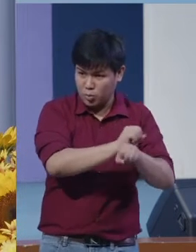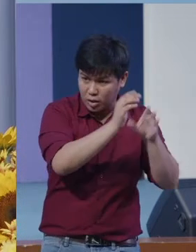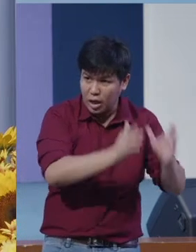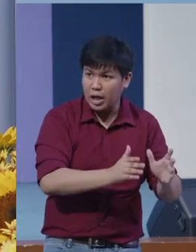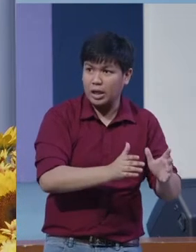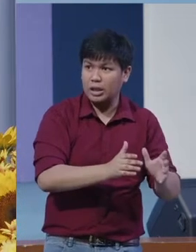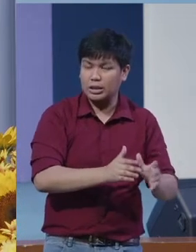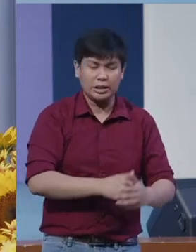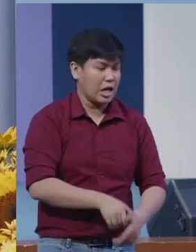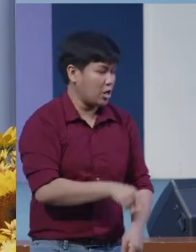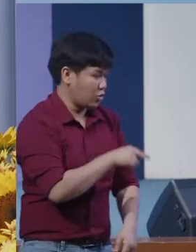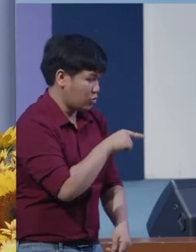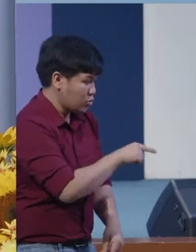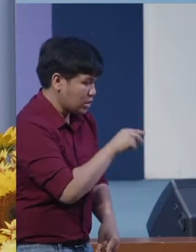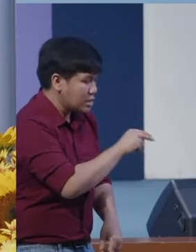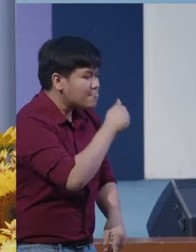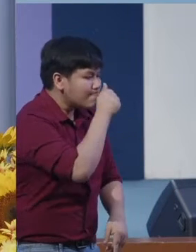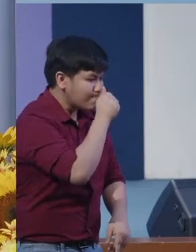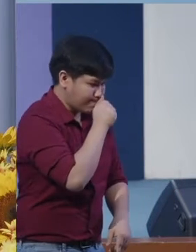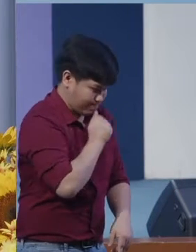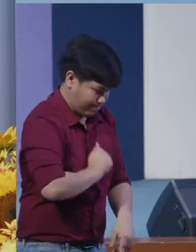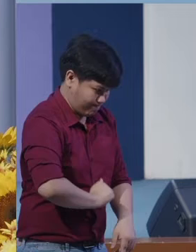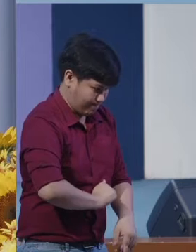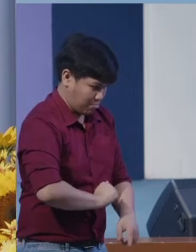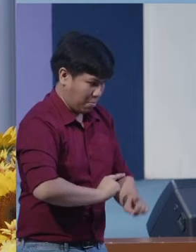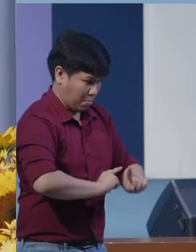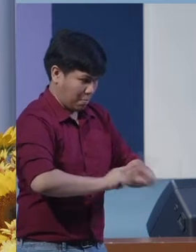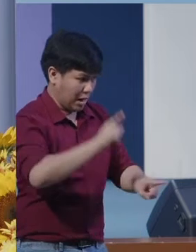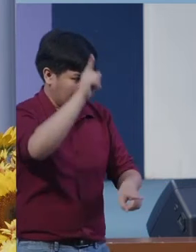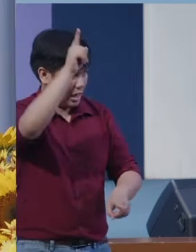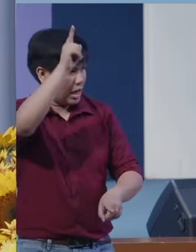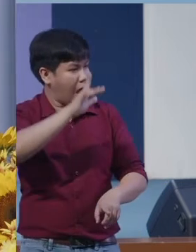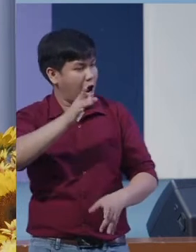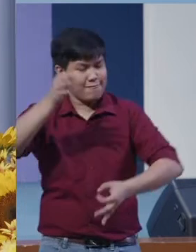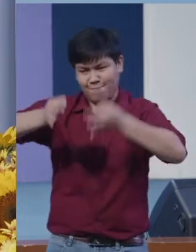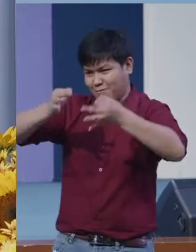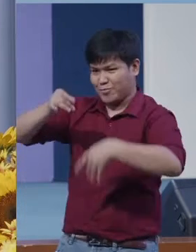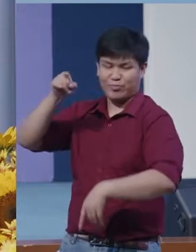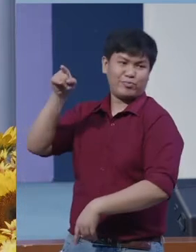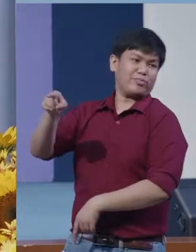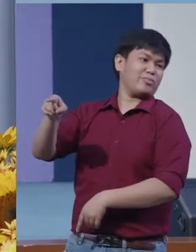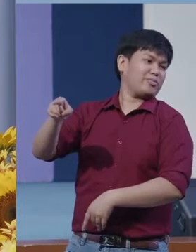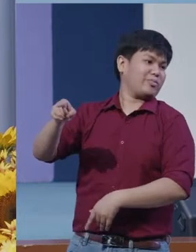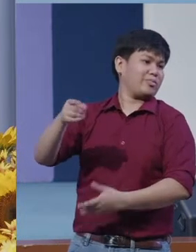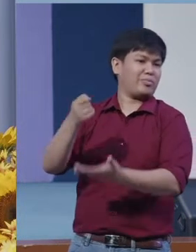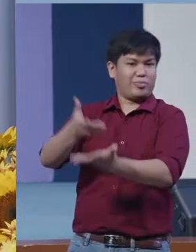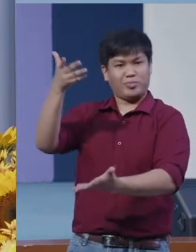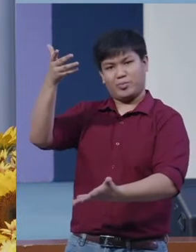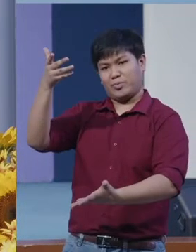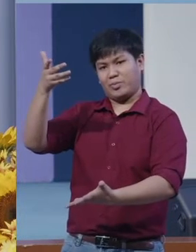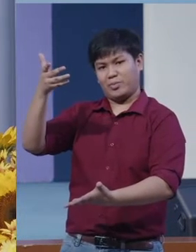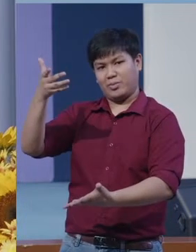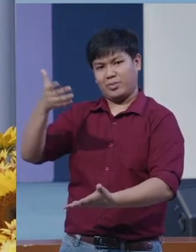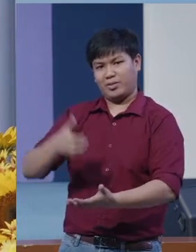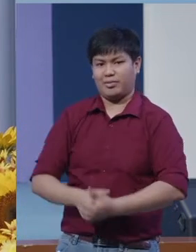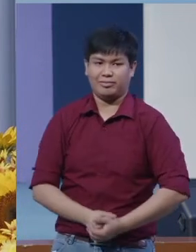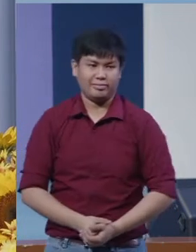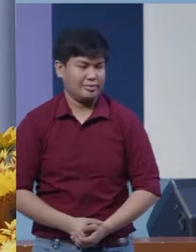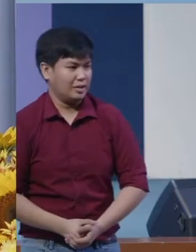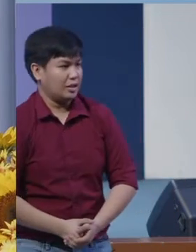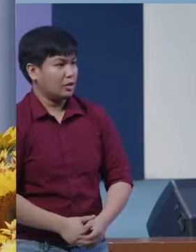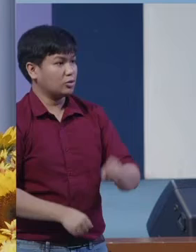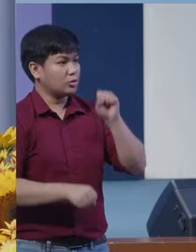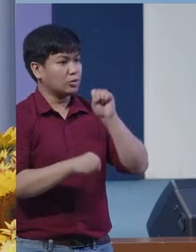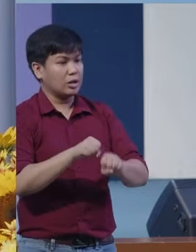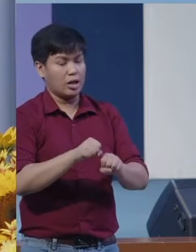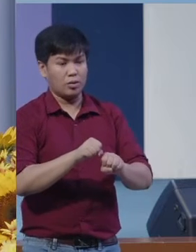makasarili, maaring yung mga mayayaman na inaapi yung mga Kristiyano. So, sabi niya